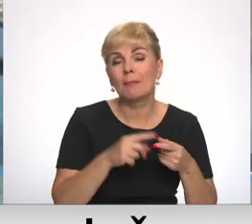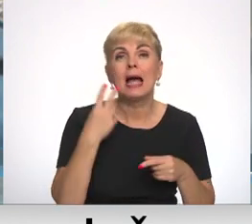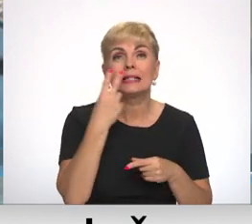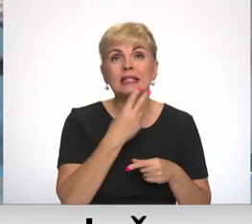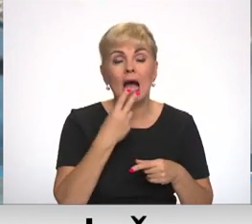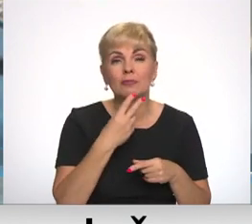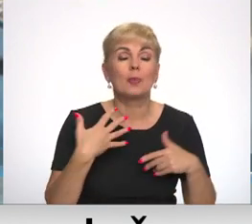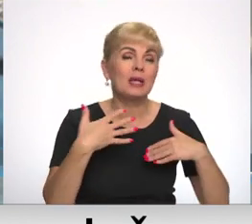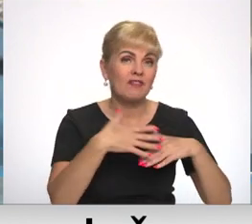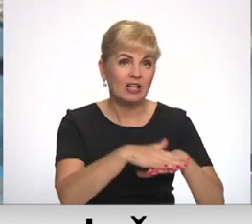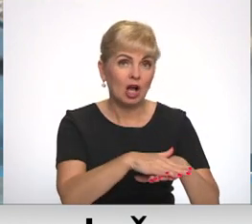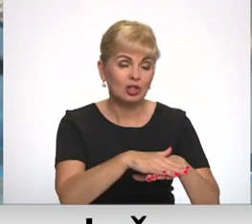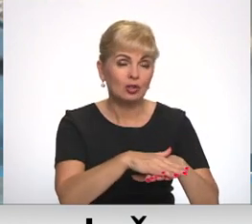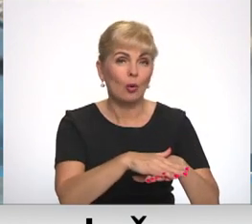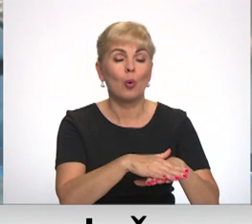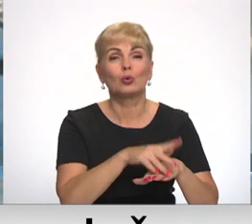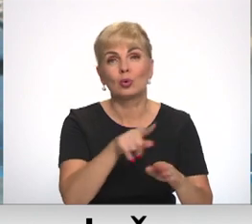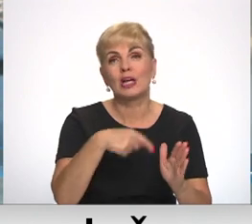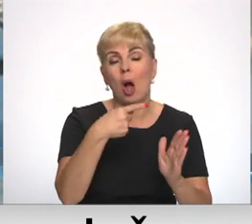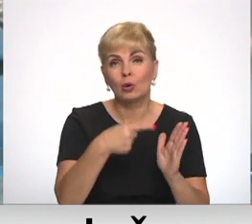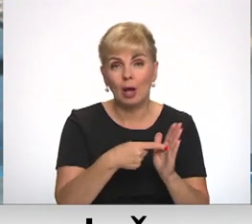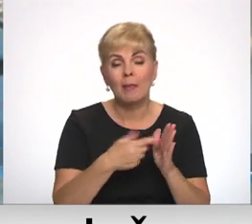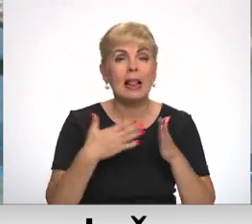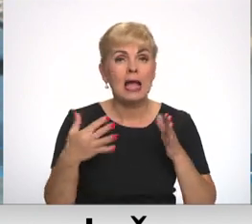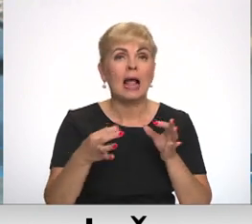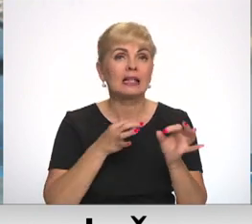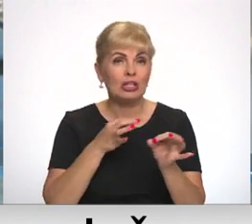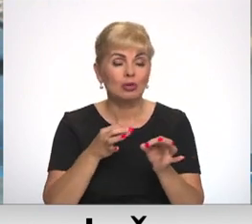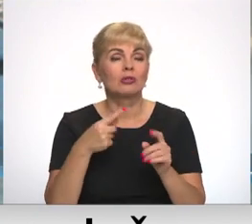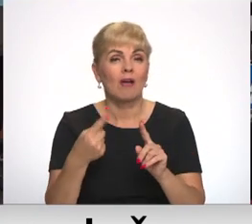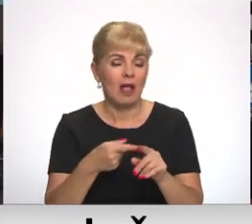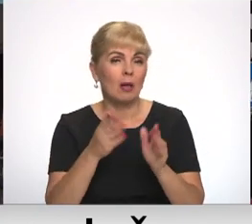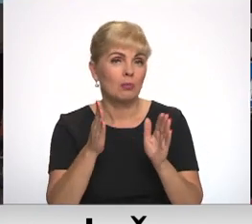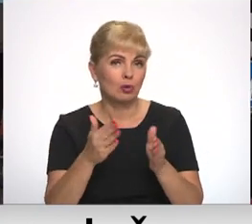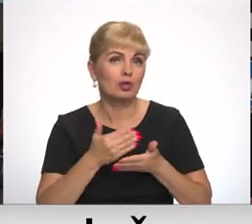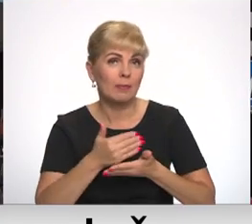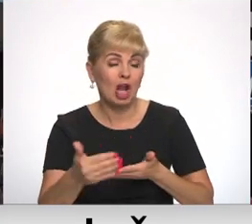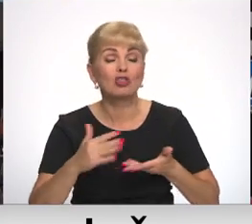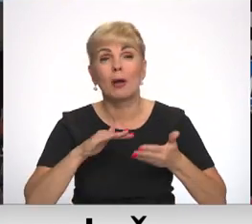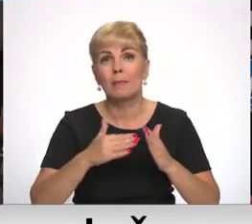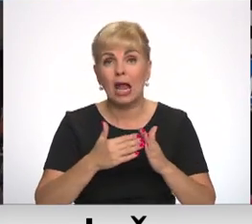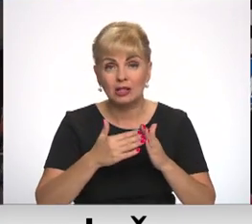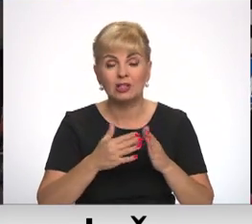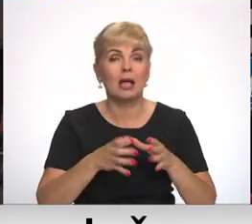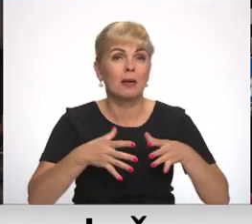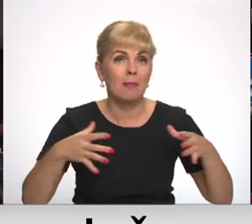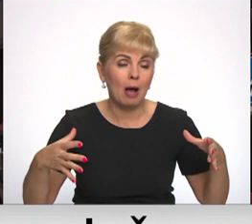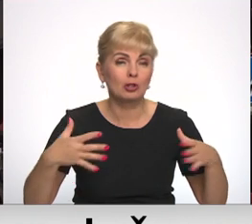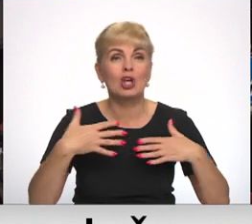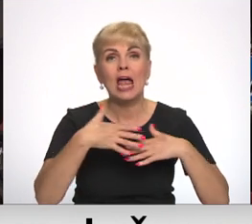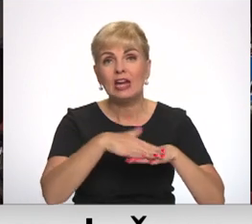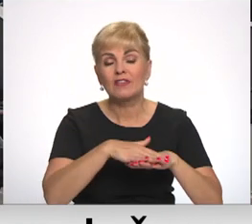saimnieciskiem un infrastruktūras aspektiem, un lielākās diskusijas vēl tikai priekšā. Pilsēta aug un infrastruktūrai